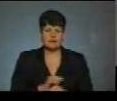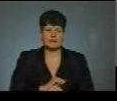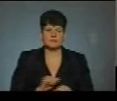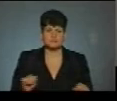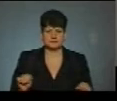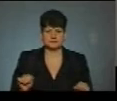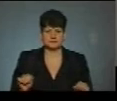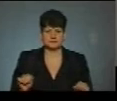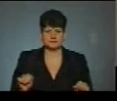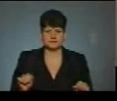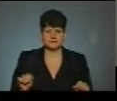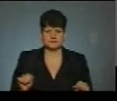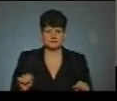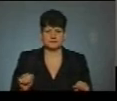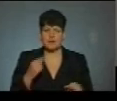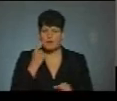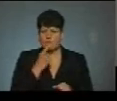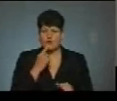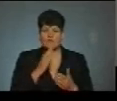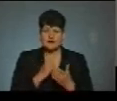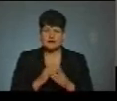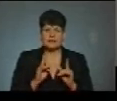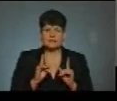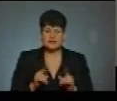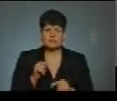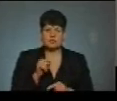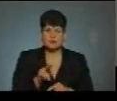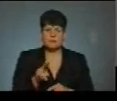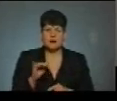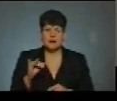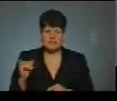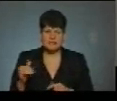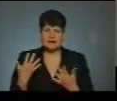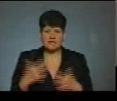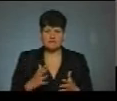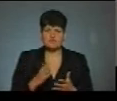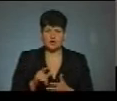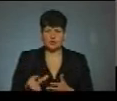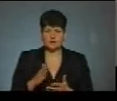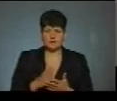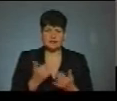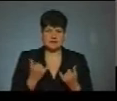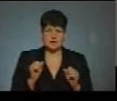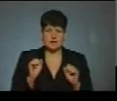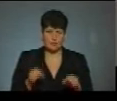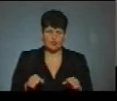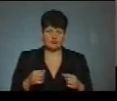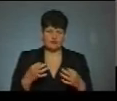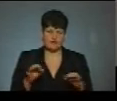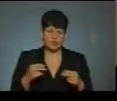буде. Мова йде виключно про ті паї, які люди вже мають, і вони зараз можуть ними